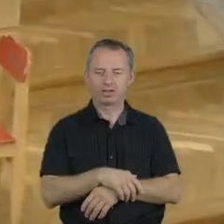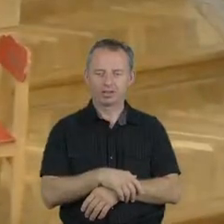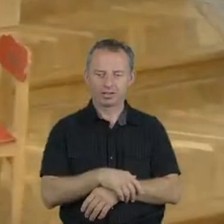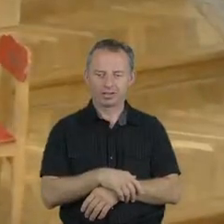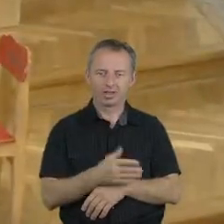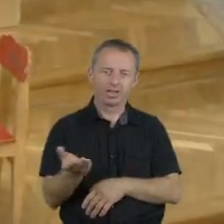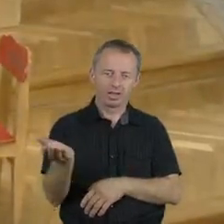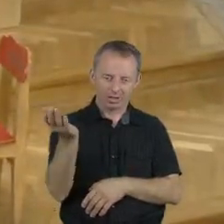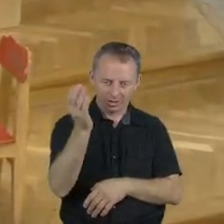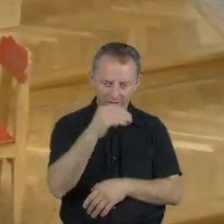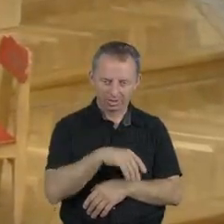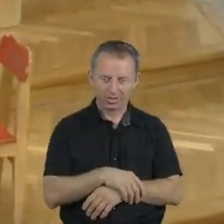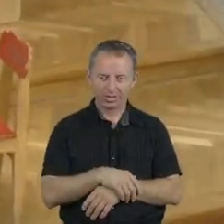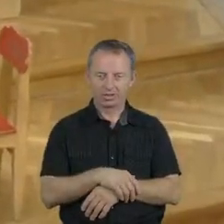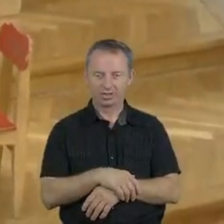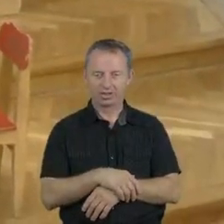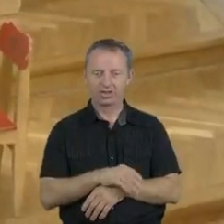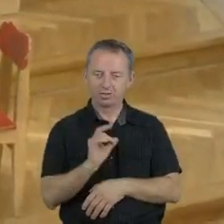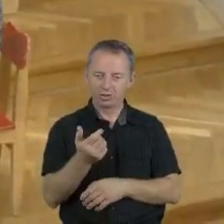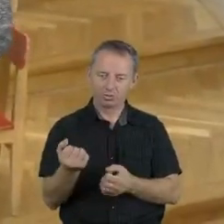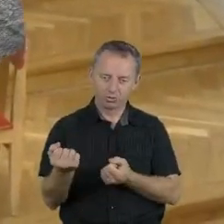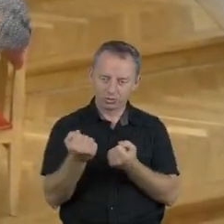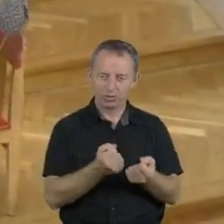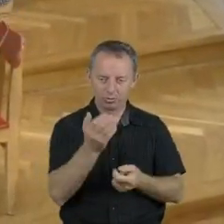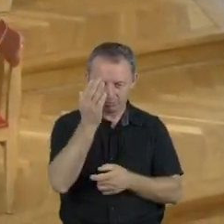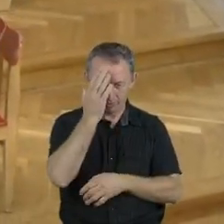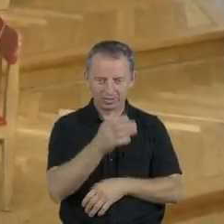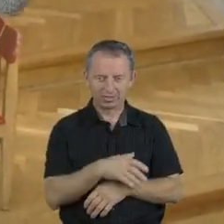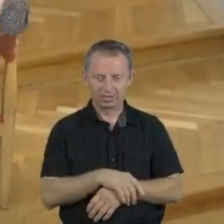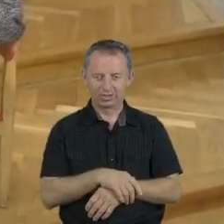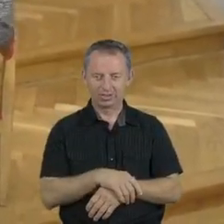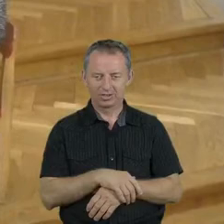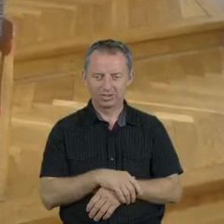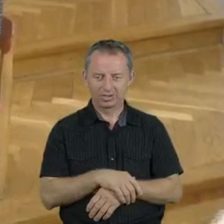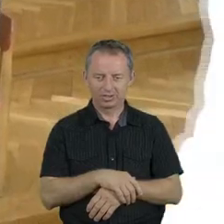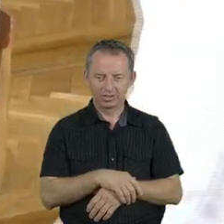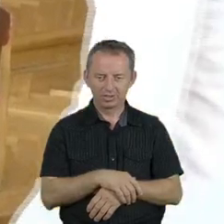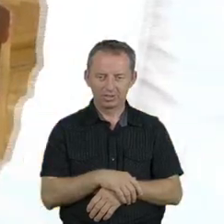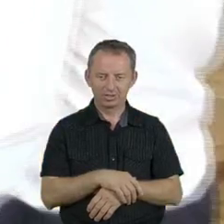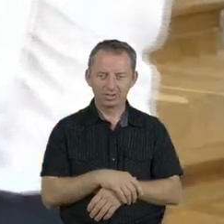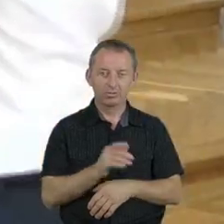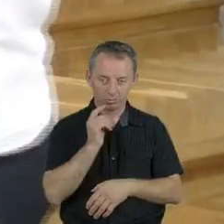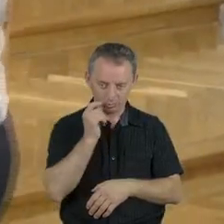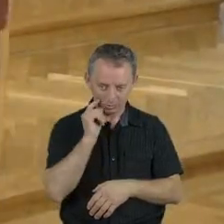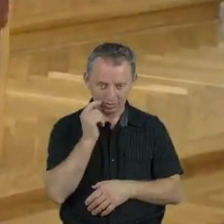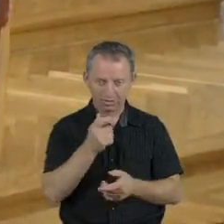Chodź, Marcelko, tutaj coś przyniosłam, wiesz? Używałeś kiedyś młotka?